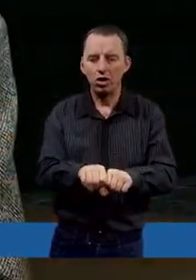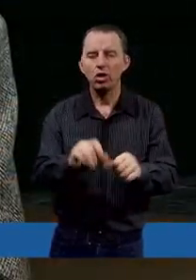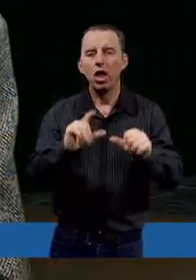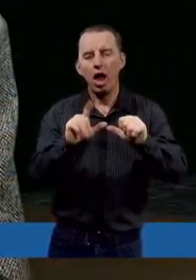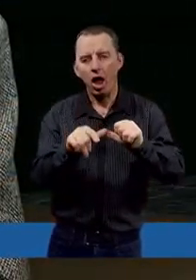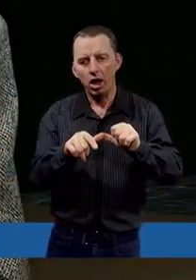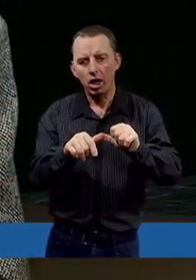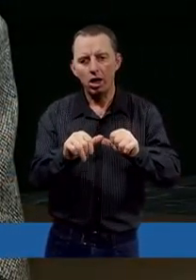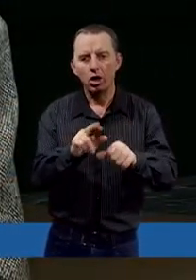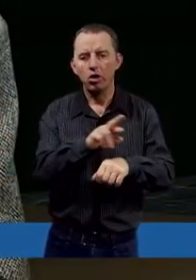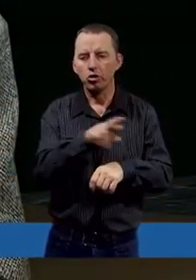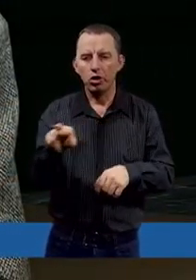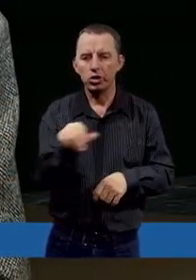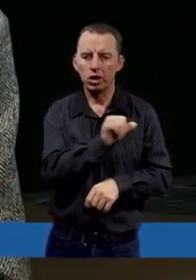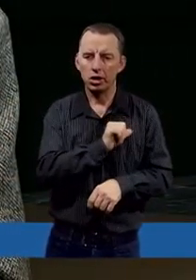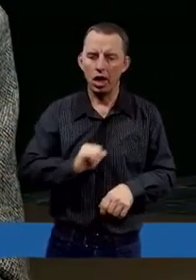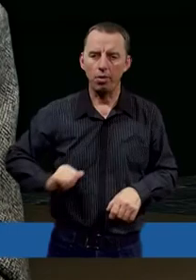Ale w rzeczy samej